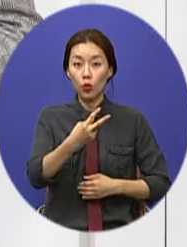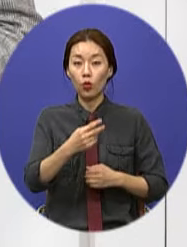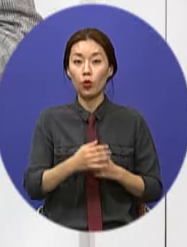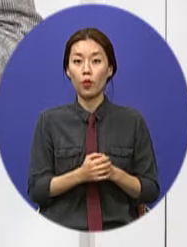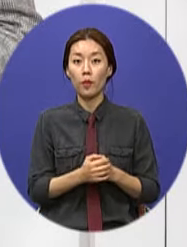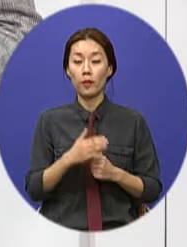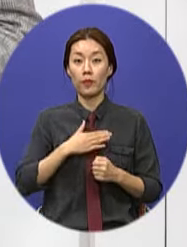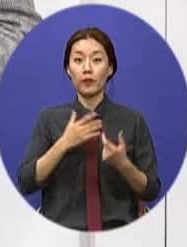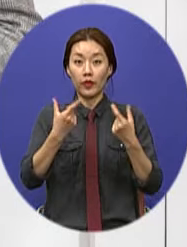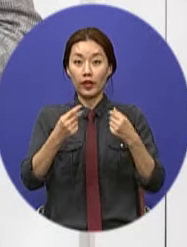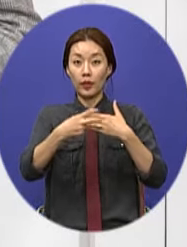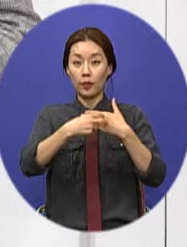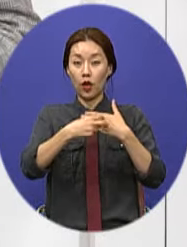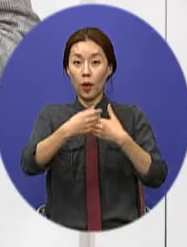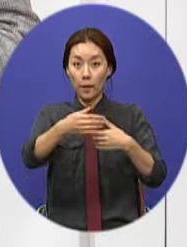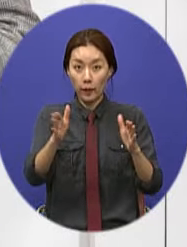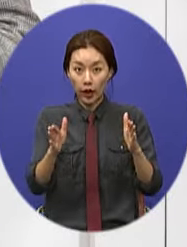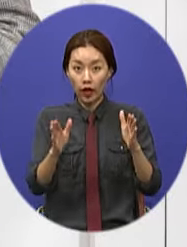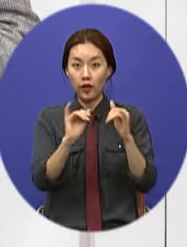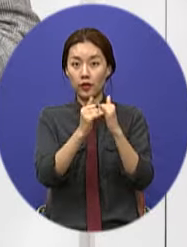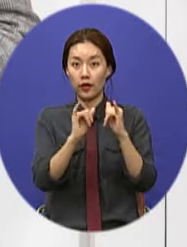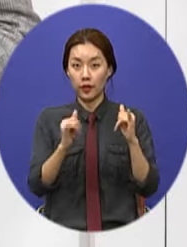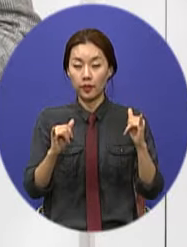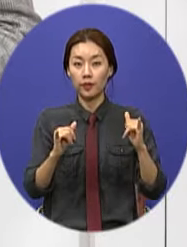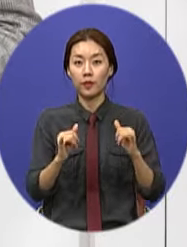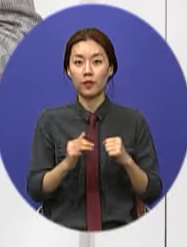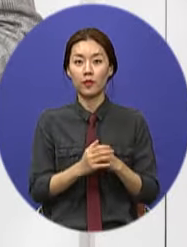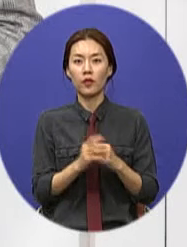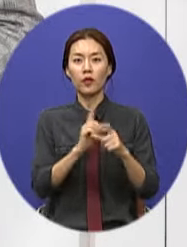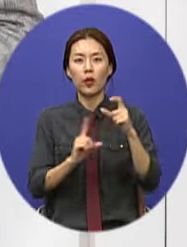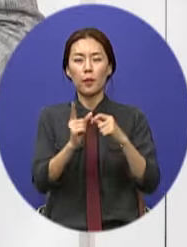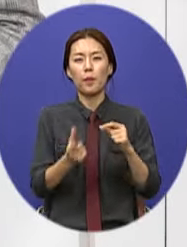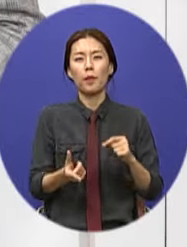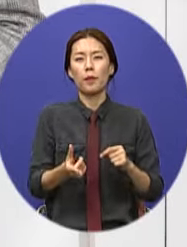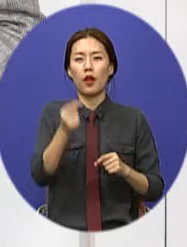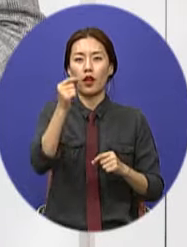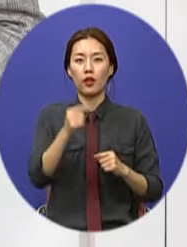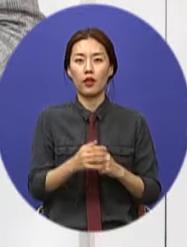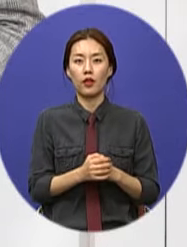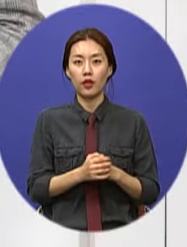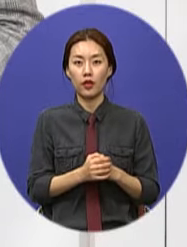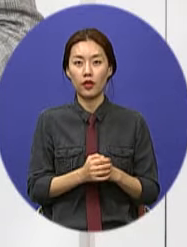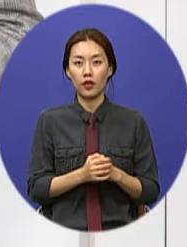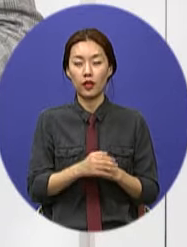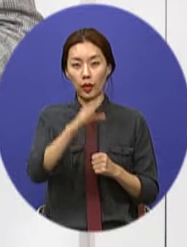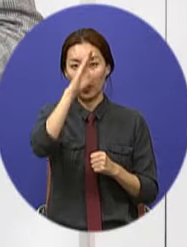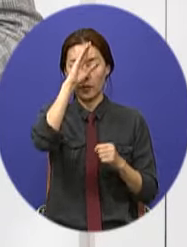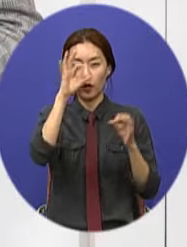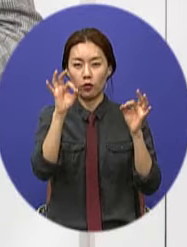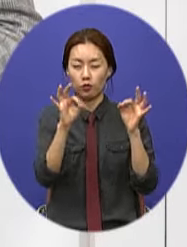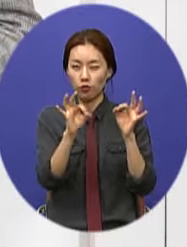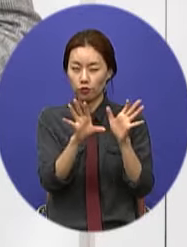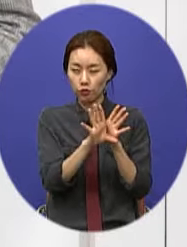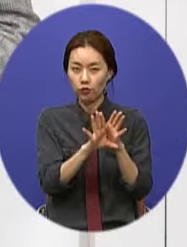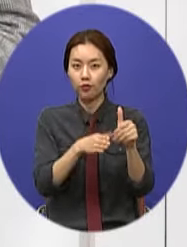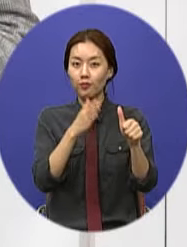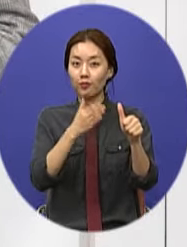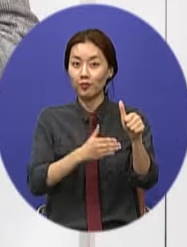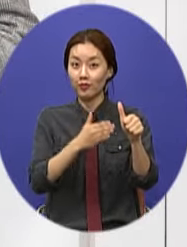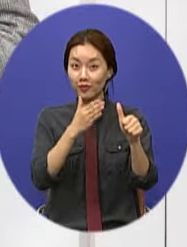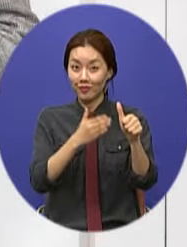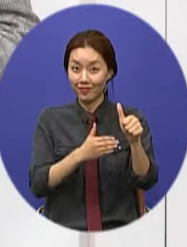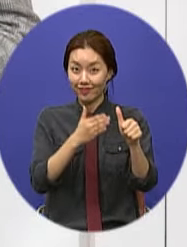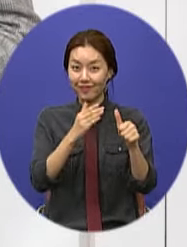같은 병실에 있었던 분들 네. 이제 더욱 빨리 빨리 기후를 빌면서. 네. 이렇게